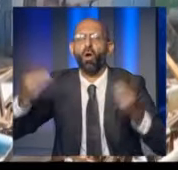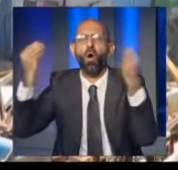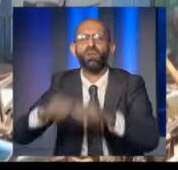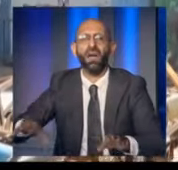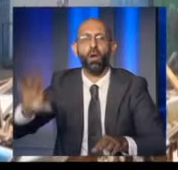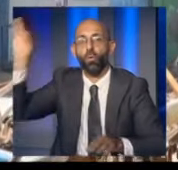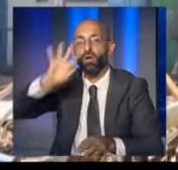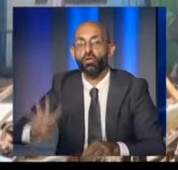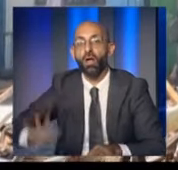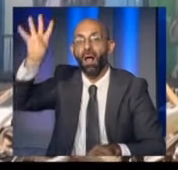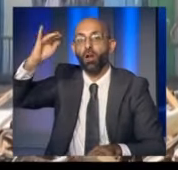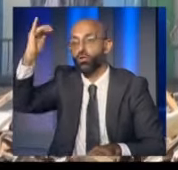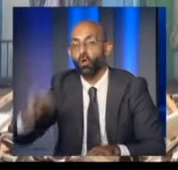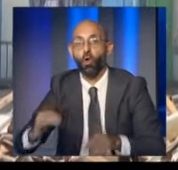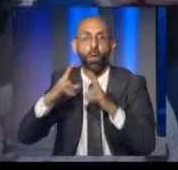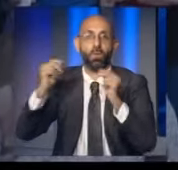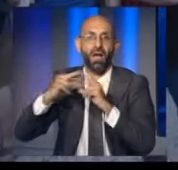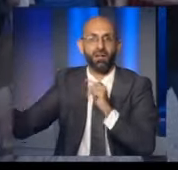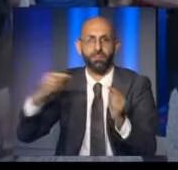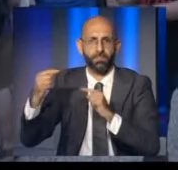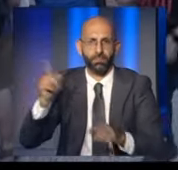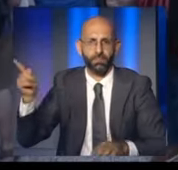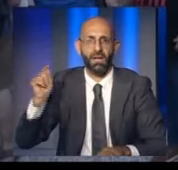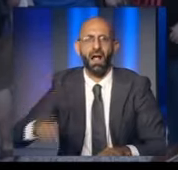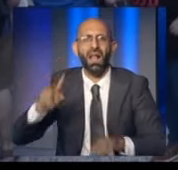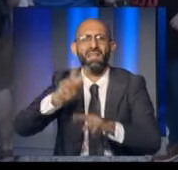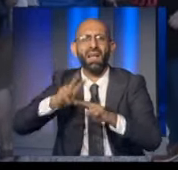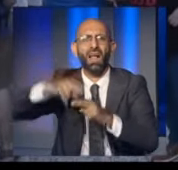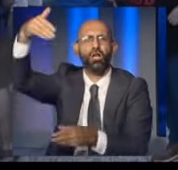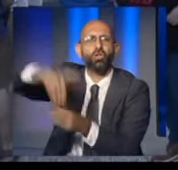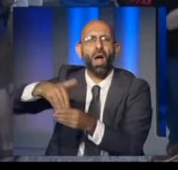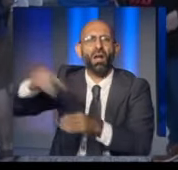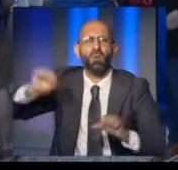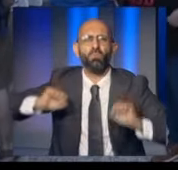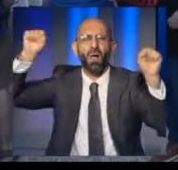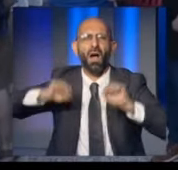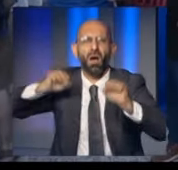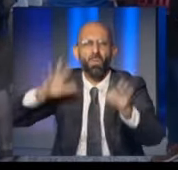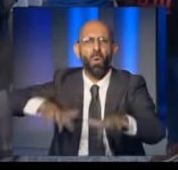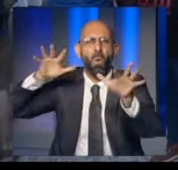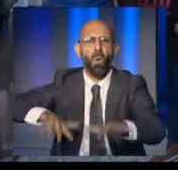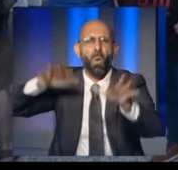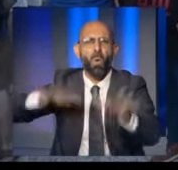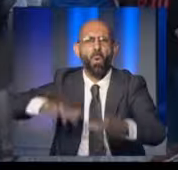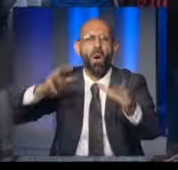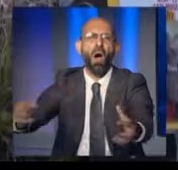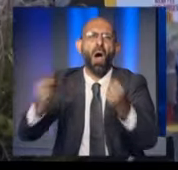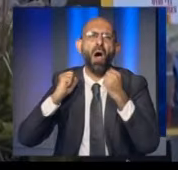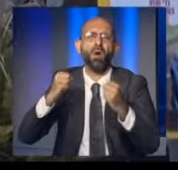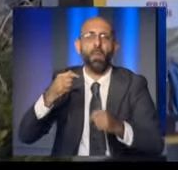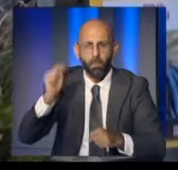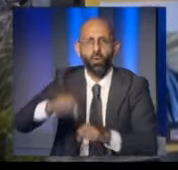الخسائر والتخبط في الشمال وفي الجنوب. فيما أغلق متظاهرون إسرائيليون المدخل الرئيسي لمدينة القدس